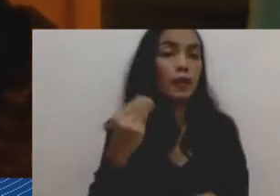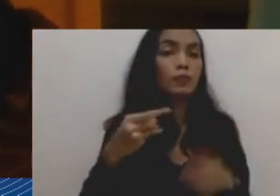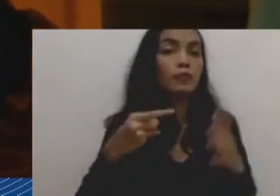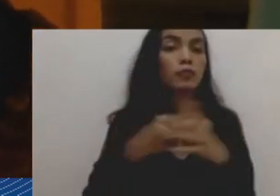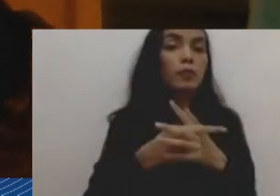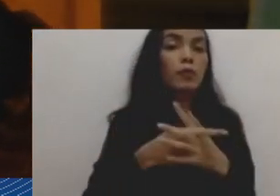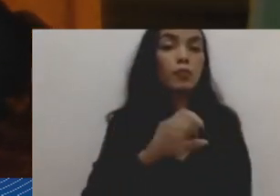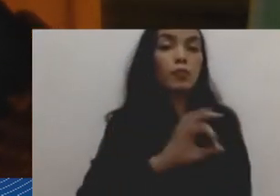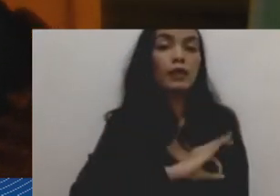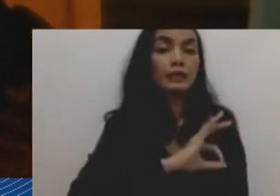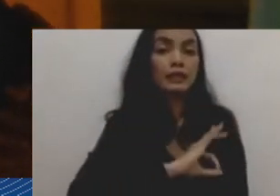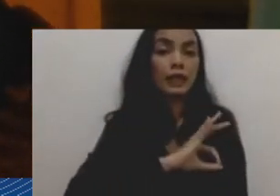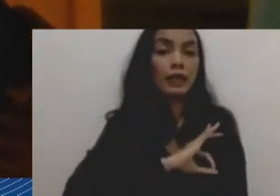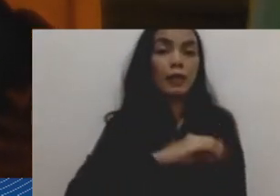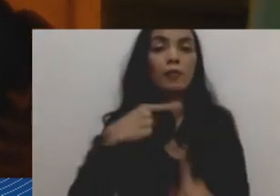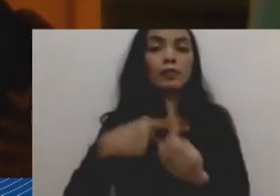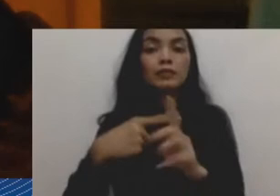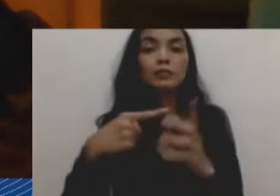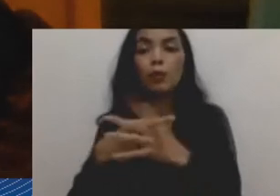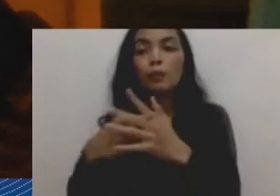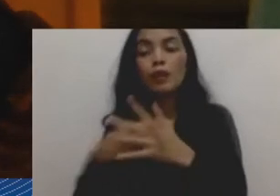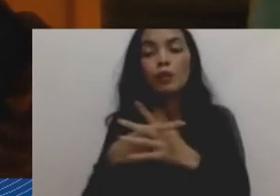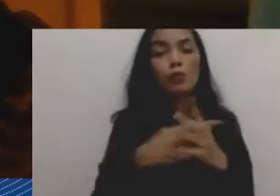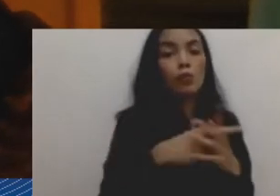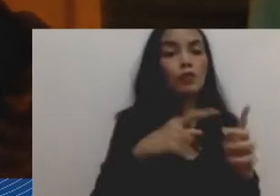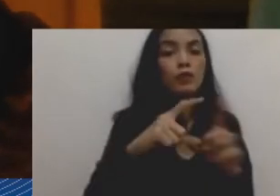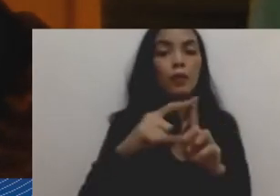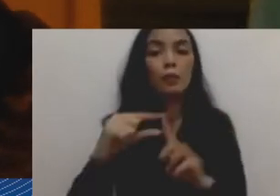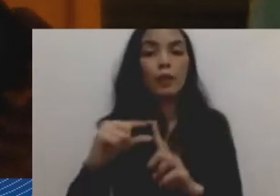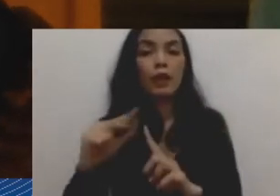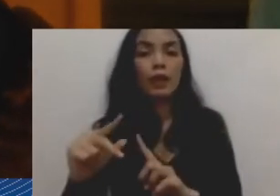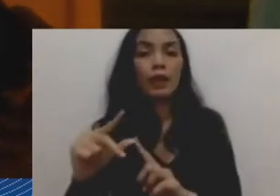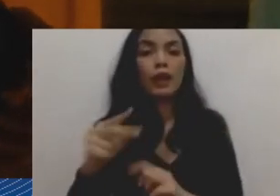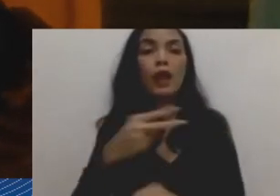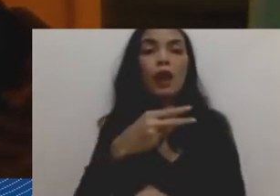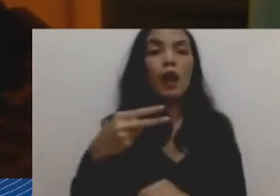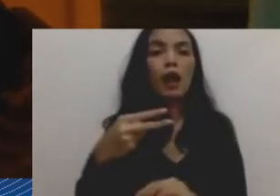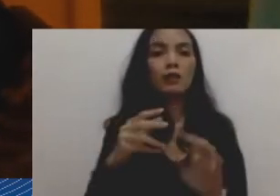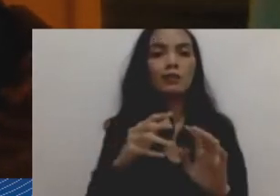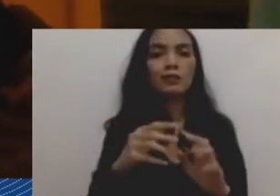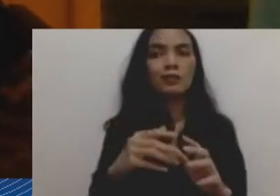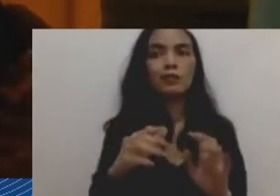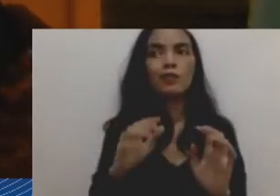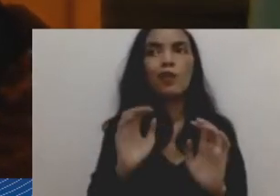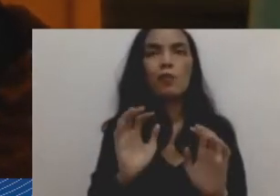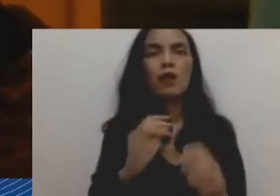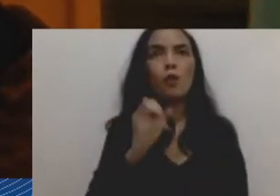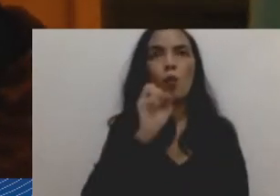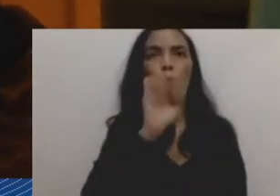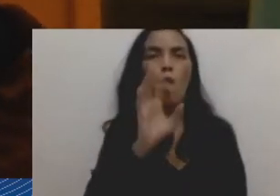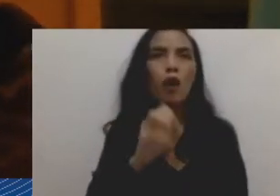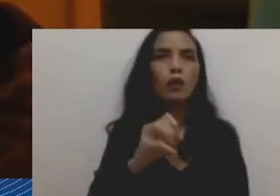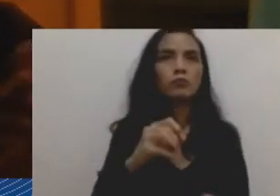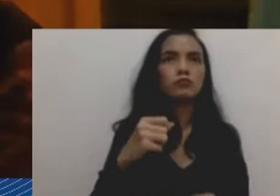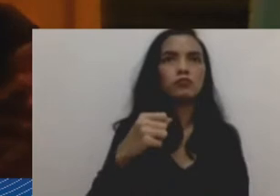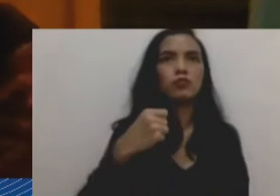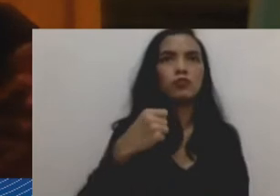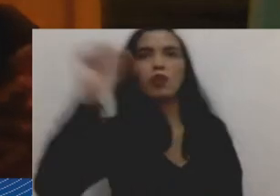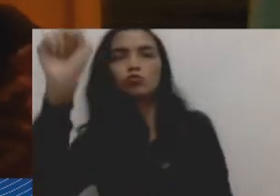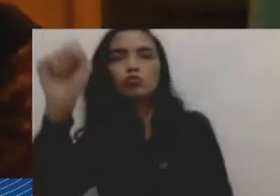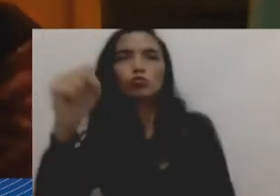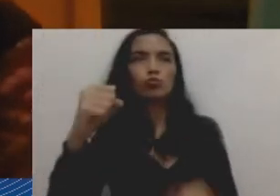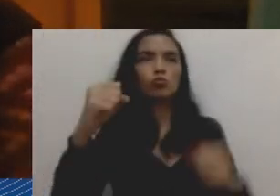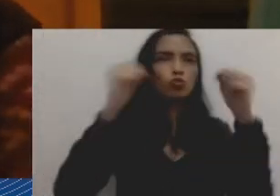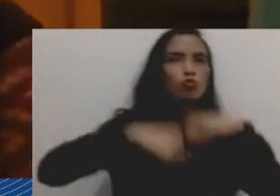dan legislatif, sehingga kontroversinya cukup tinggi juga gitu, antara yang setuju dan tidak